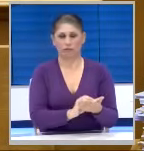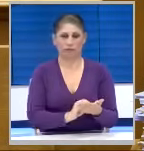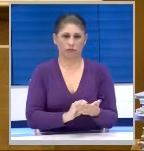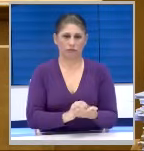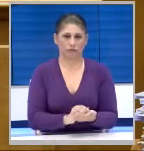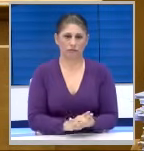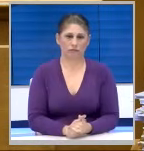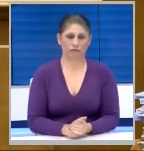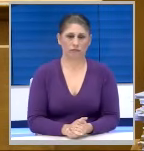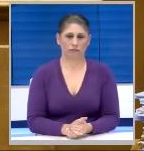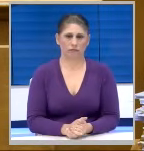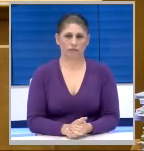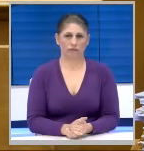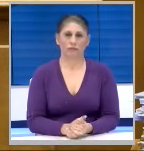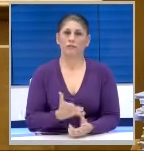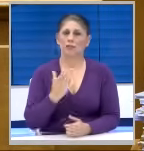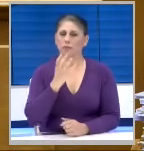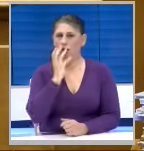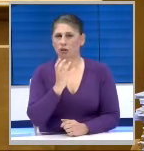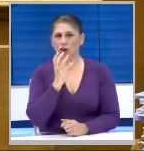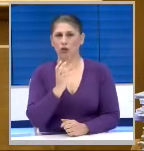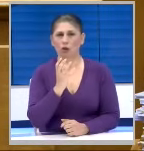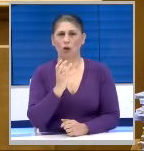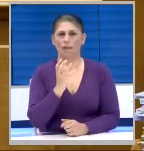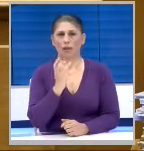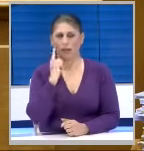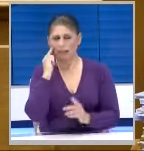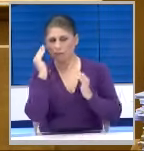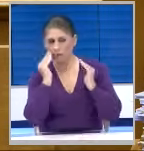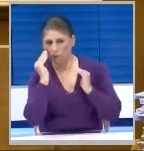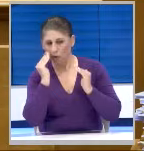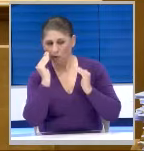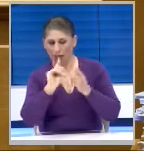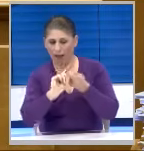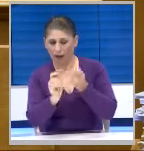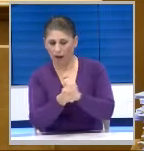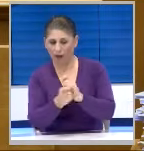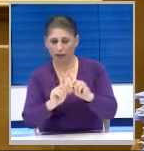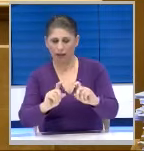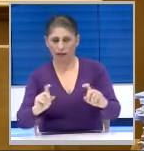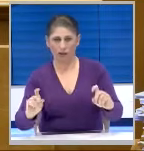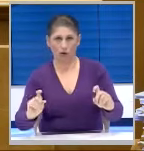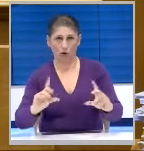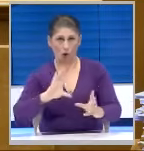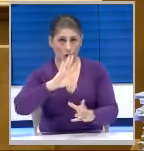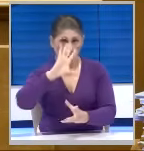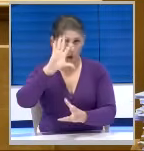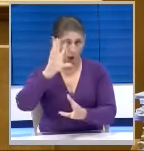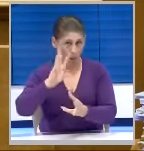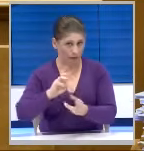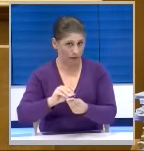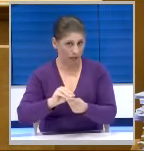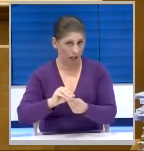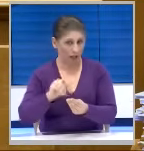ότι υπάρχει σοβαρή υπόνοια χάλκευση του υλικού όλα αυτά εσείς κύριοι γιατί για αυτό